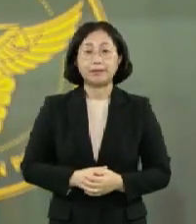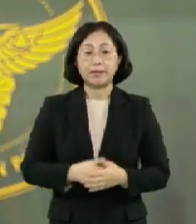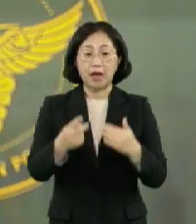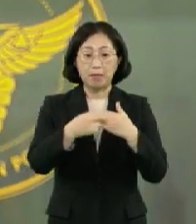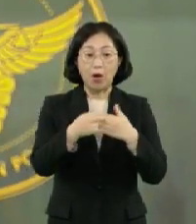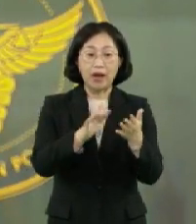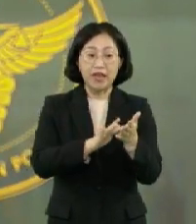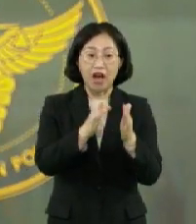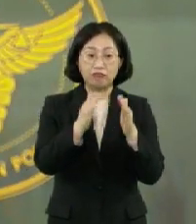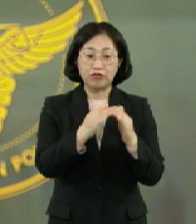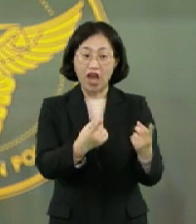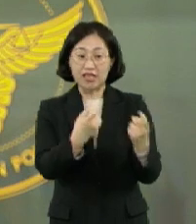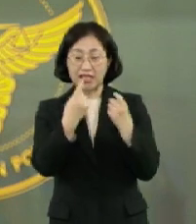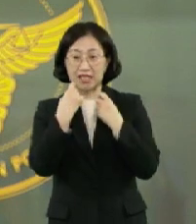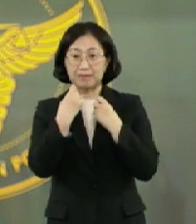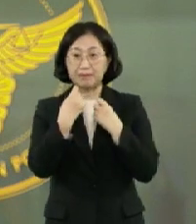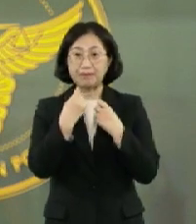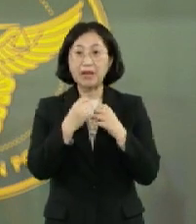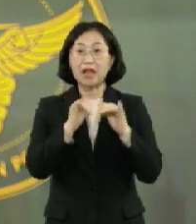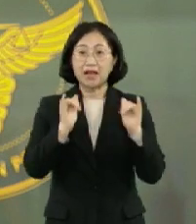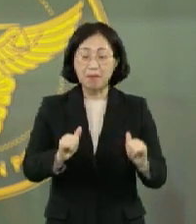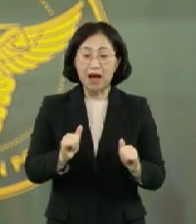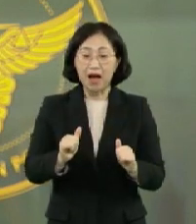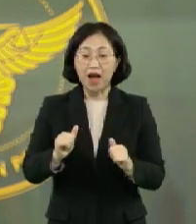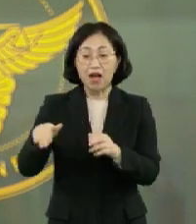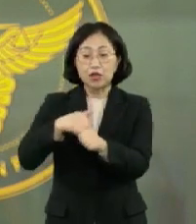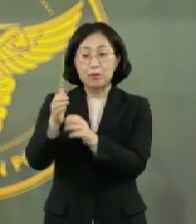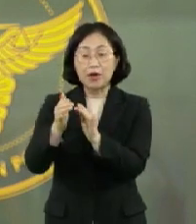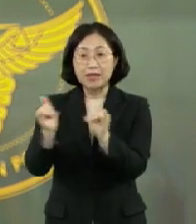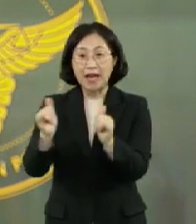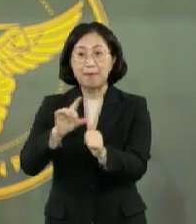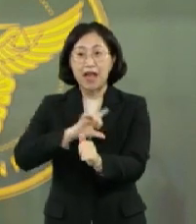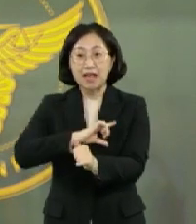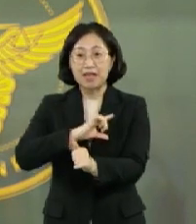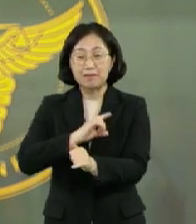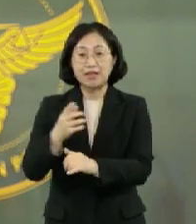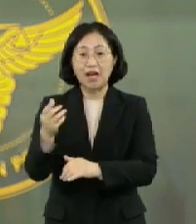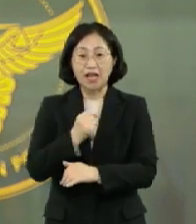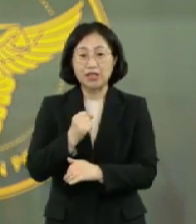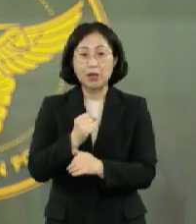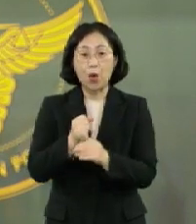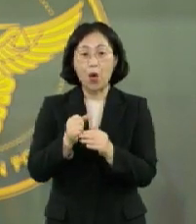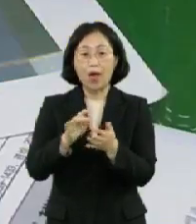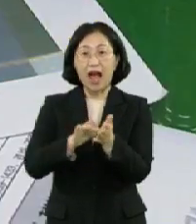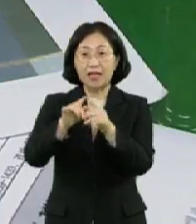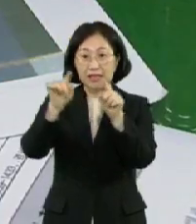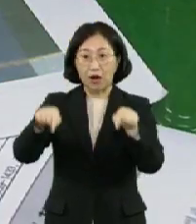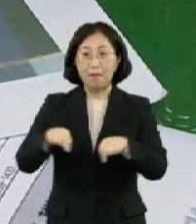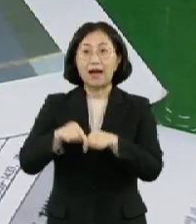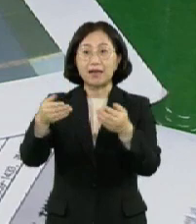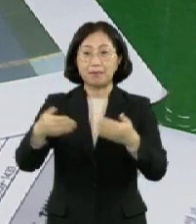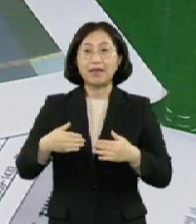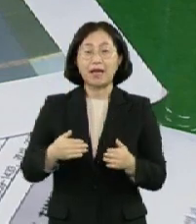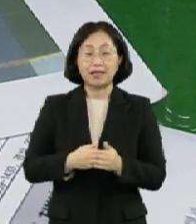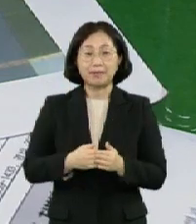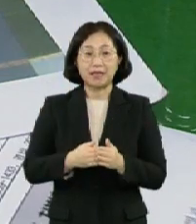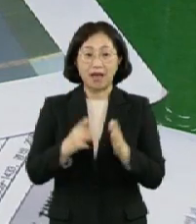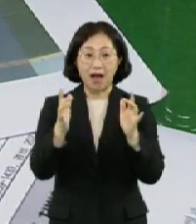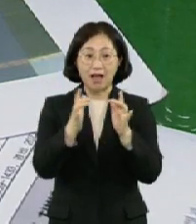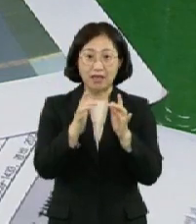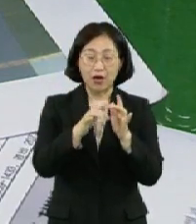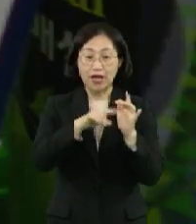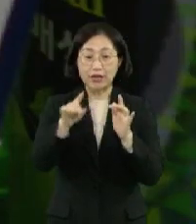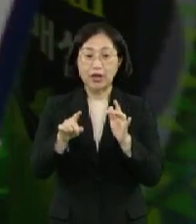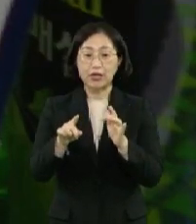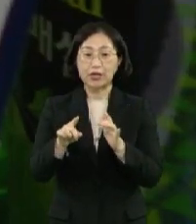병원과 약국의 의심을 피하기 위해 주위 사람들의 인적 사항을 동원해 마약성 진통제를 처방받았습니다. SNS를 통해